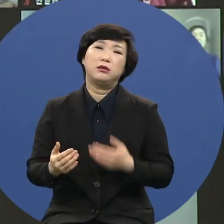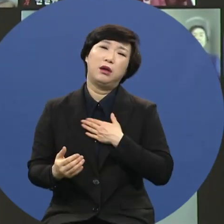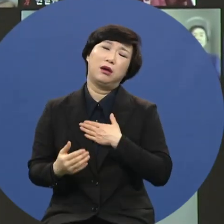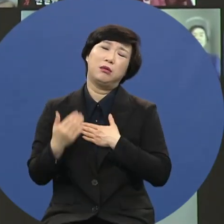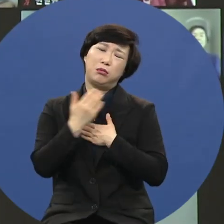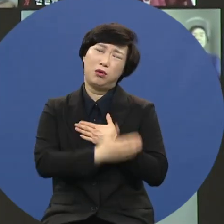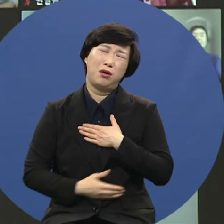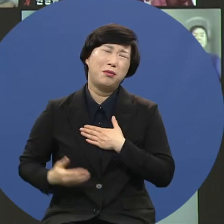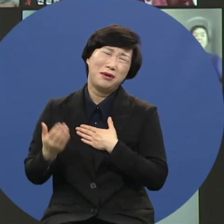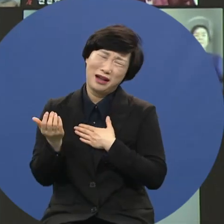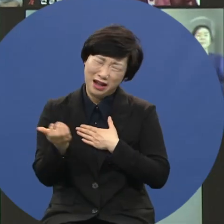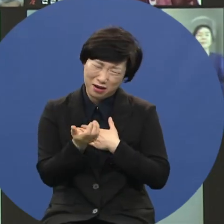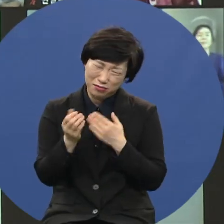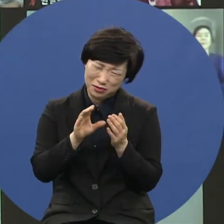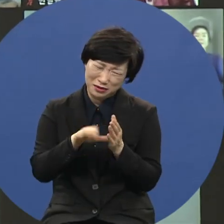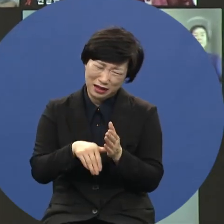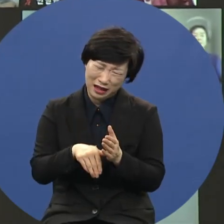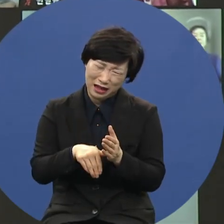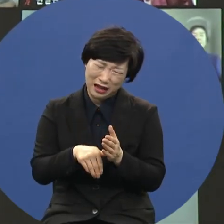몸이 아파서,